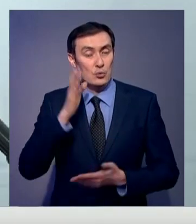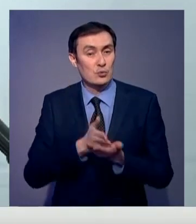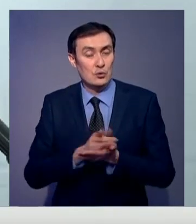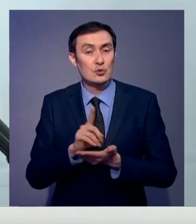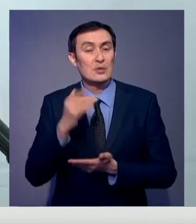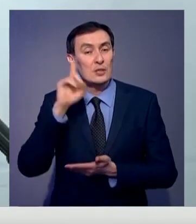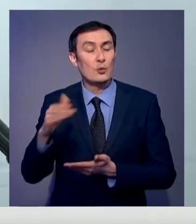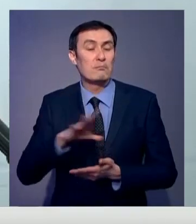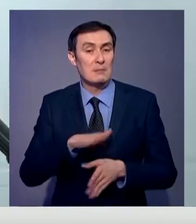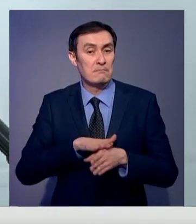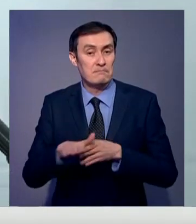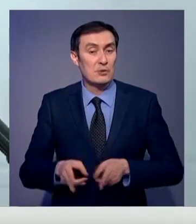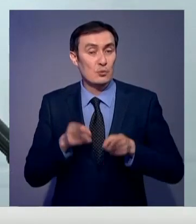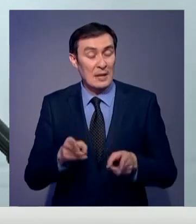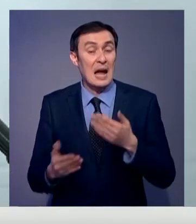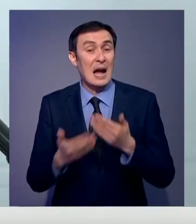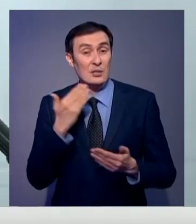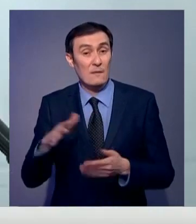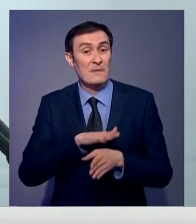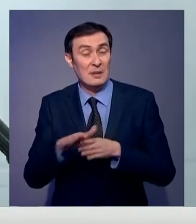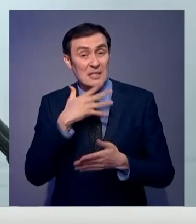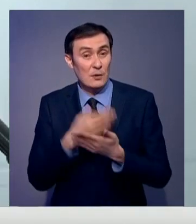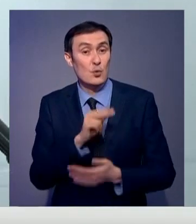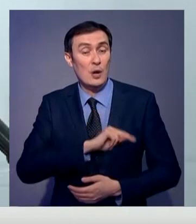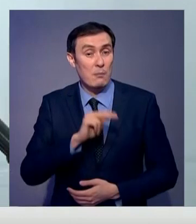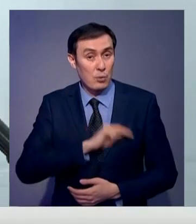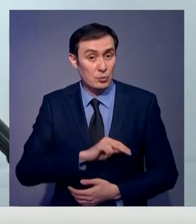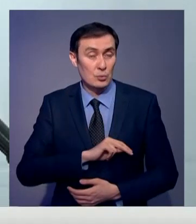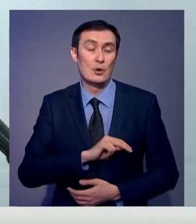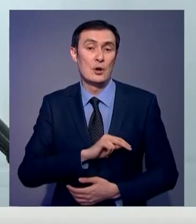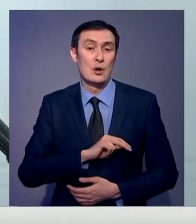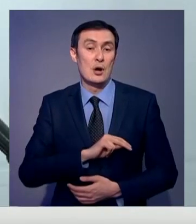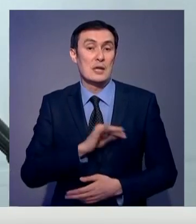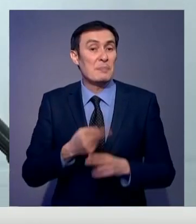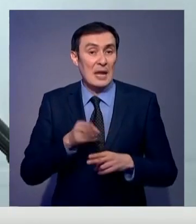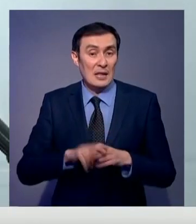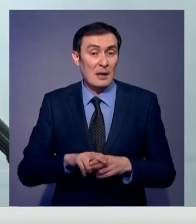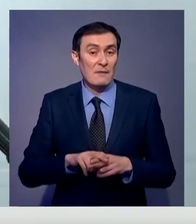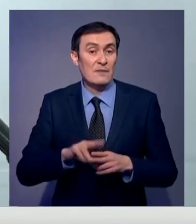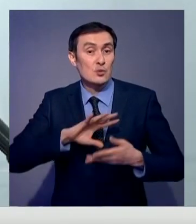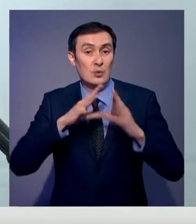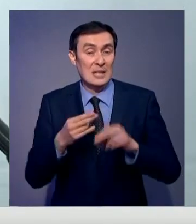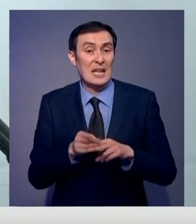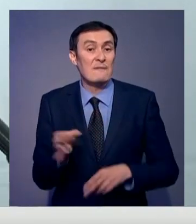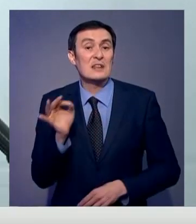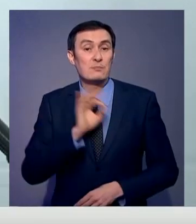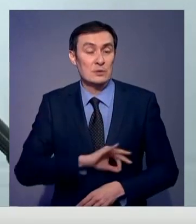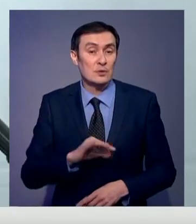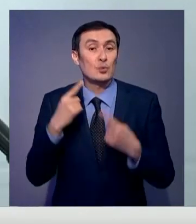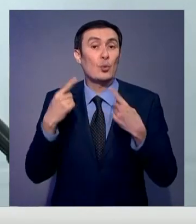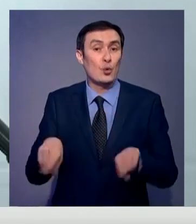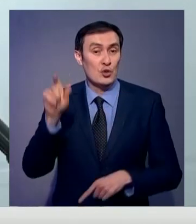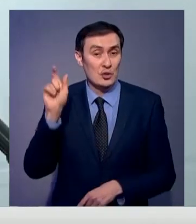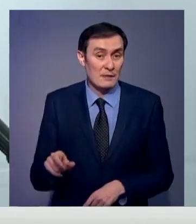что он совершил преступление. А если он выполнял свои функциональные обязанности, а при этом впоследствии этим воспользовалось третье лицо,